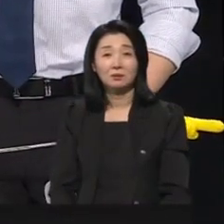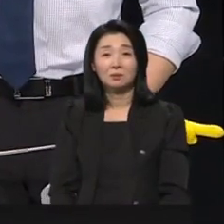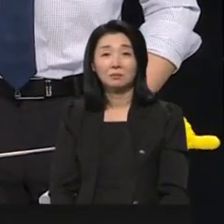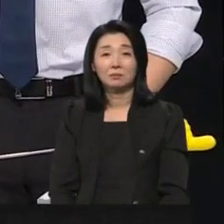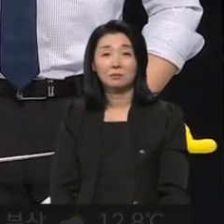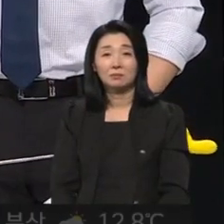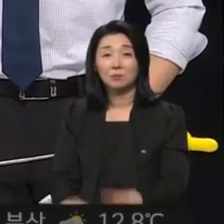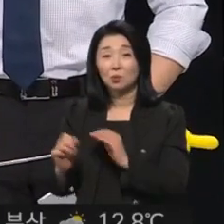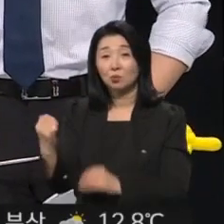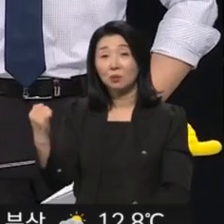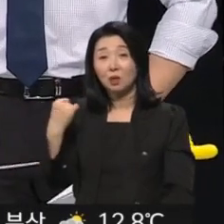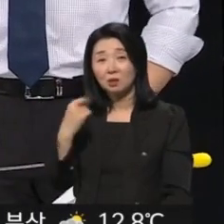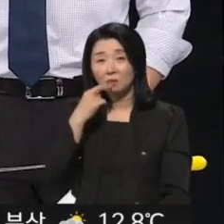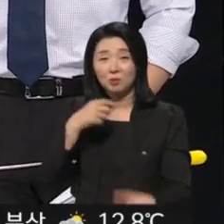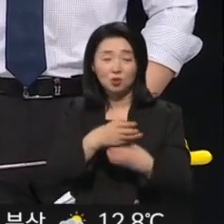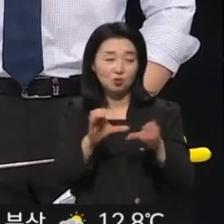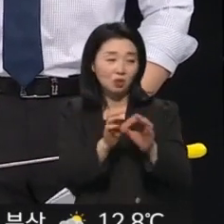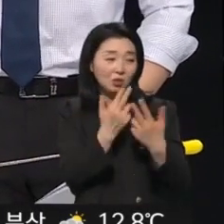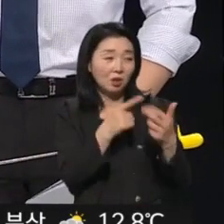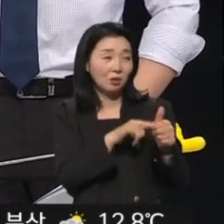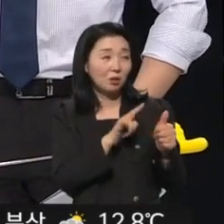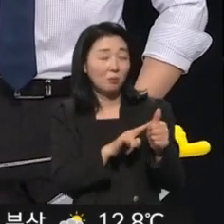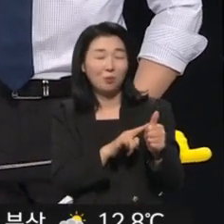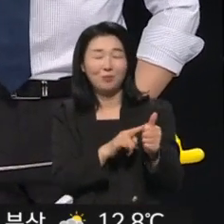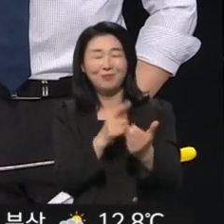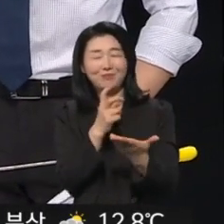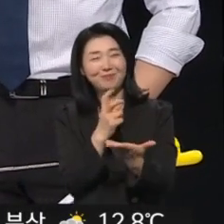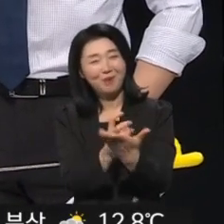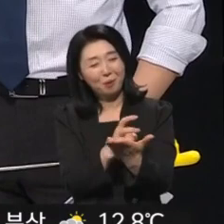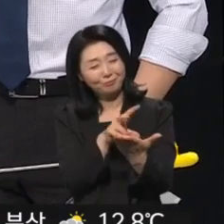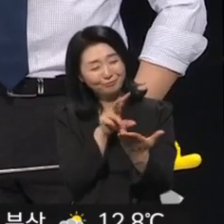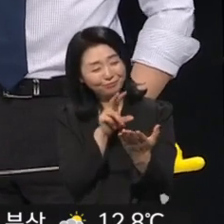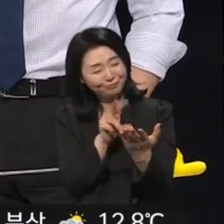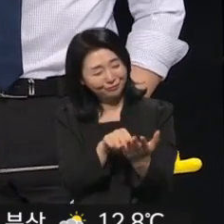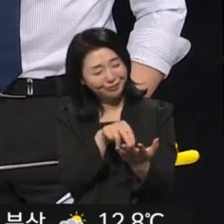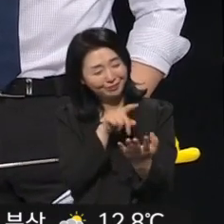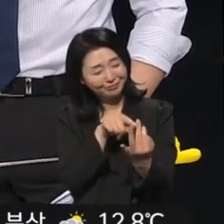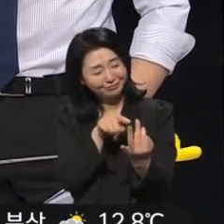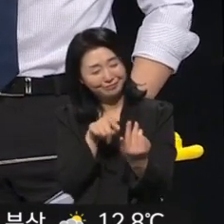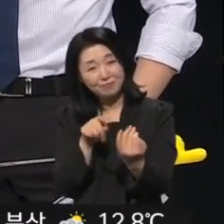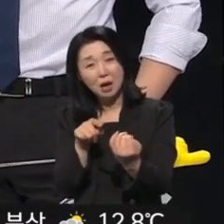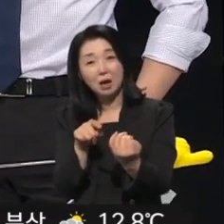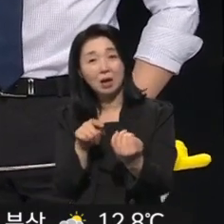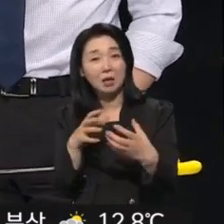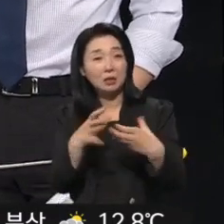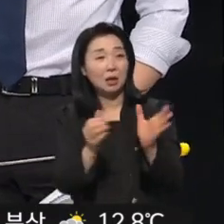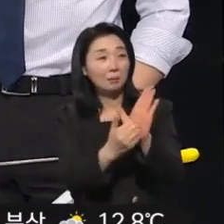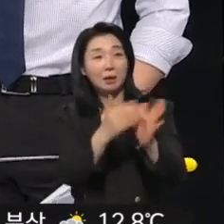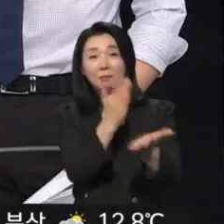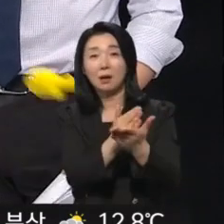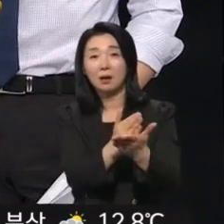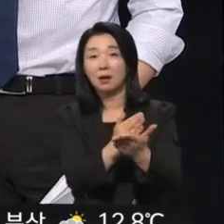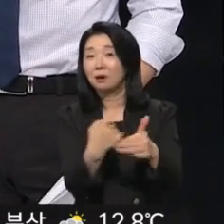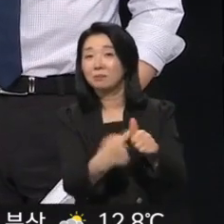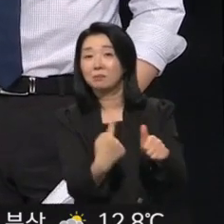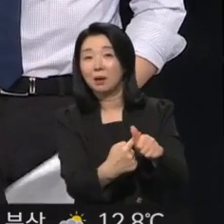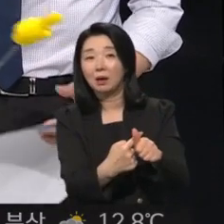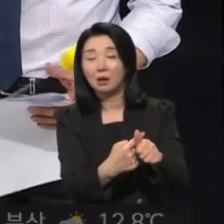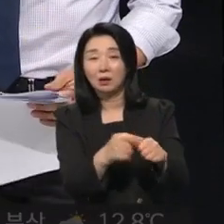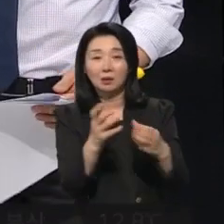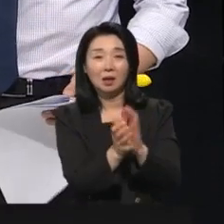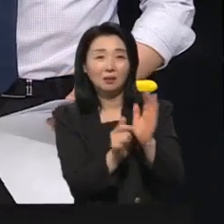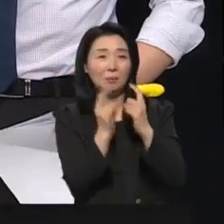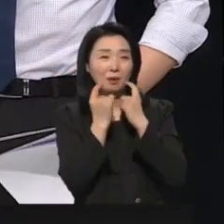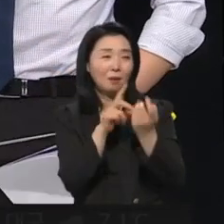국민의힘은 그간 민주당 이재명 대표의 이 사법 리스크를 두고 당이 방탄에 나설 일이 아니라고 비판해왔죠. 당 대표